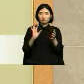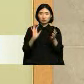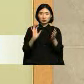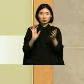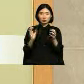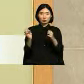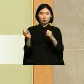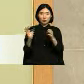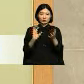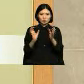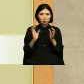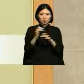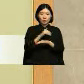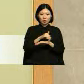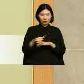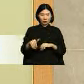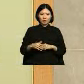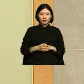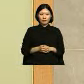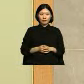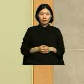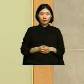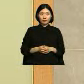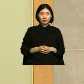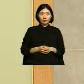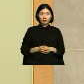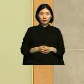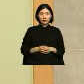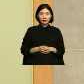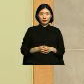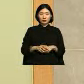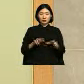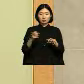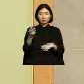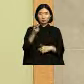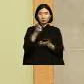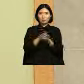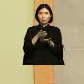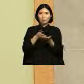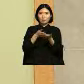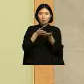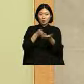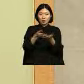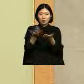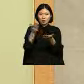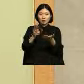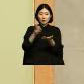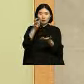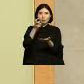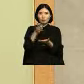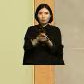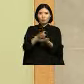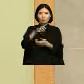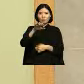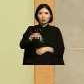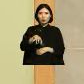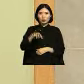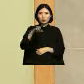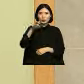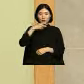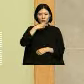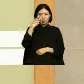그리고 아까 말씀드린 것처럼 위헌 법률 심판 제청 한 상태인데 사법부의 현명한 판단을 기다리고 있는